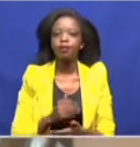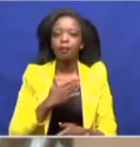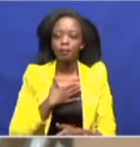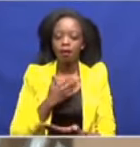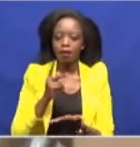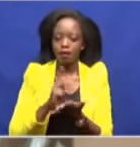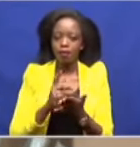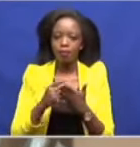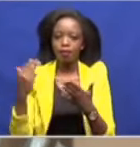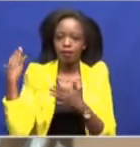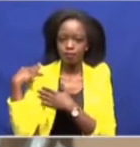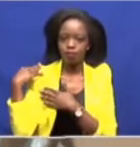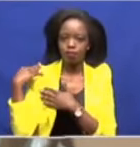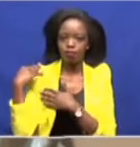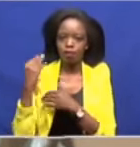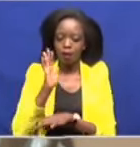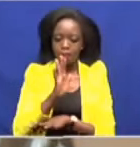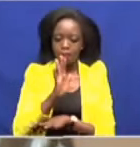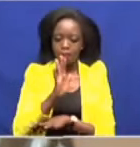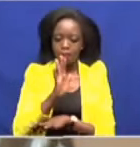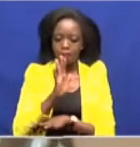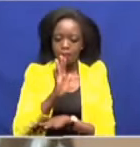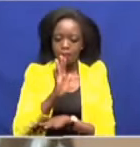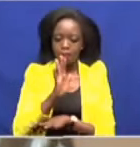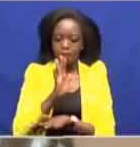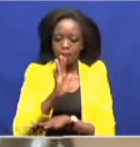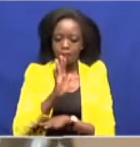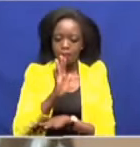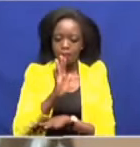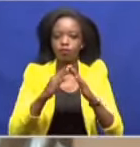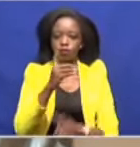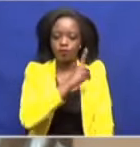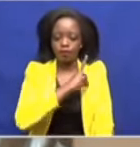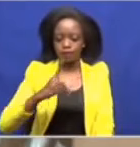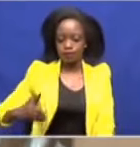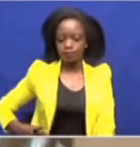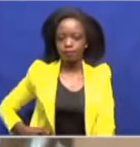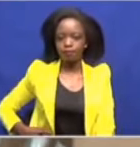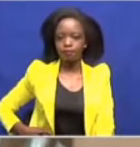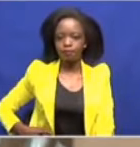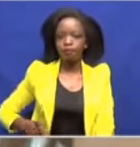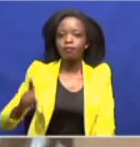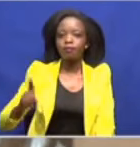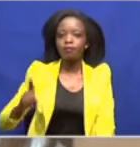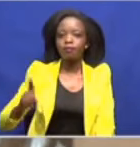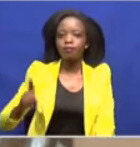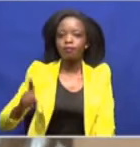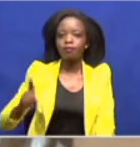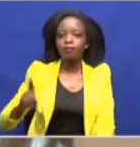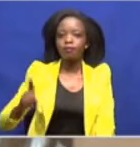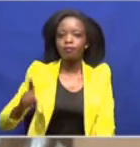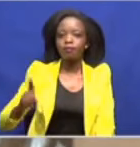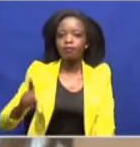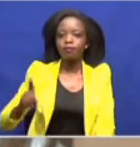Nitamweka begani pake ufunguo wa nyumba ya Daudi. Yeye atafungua,